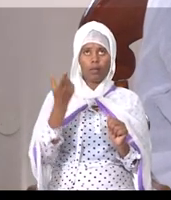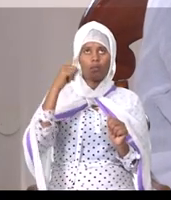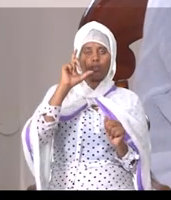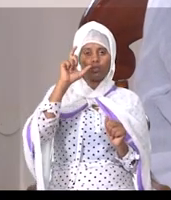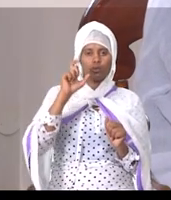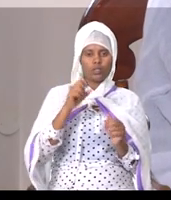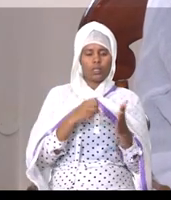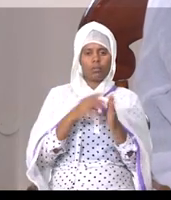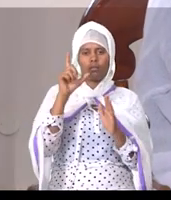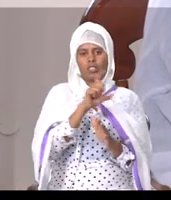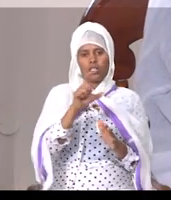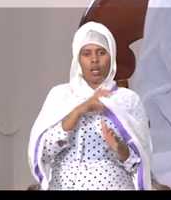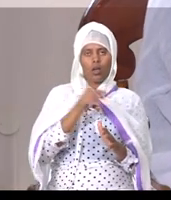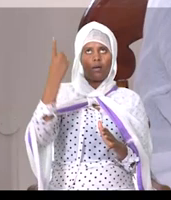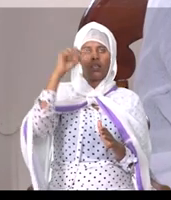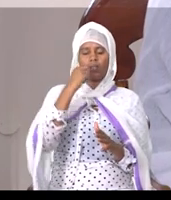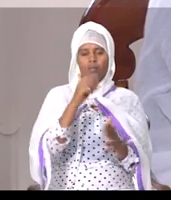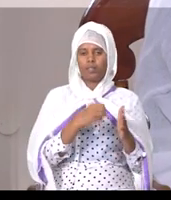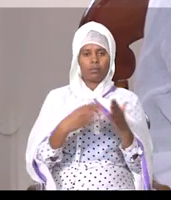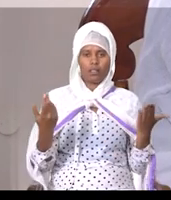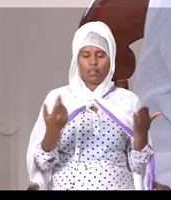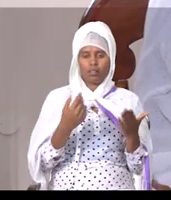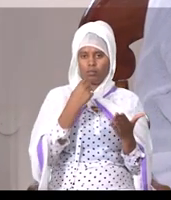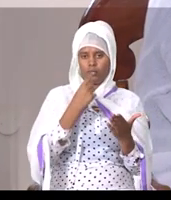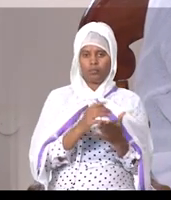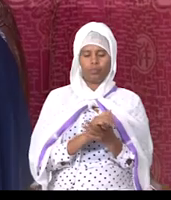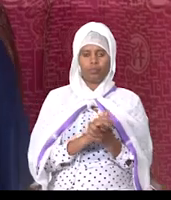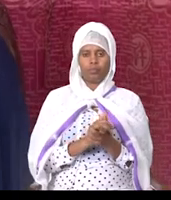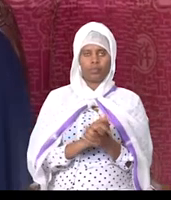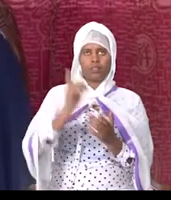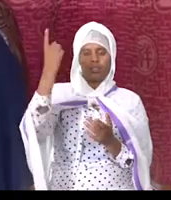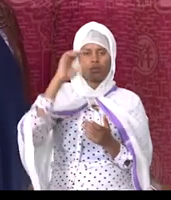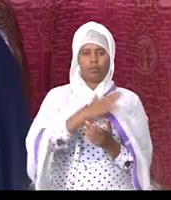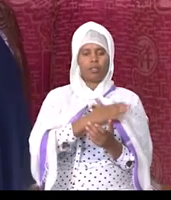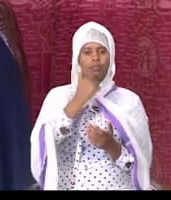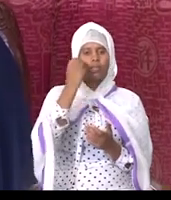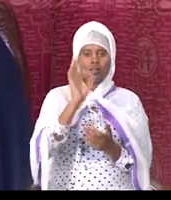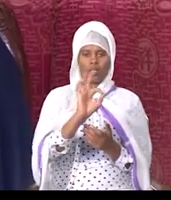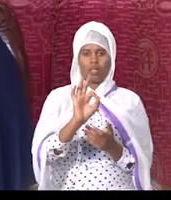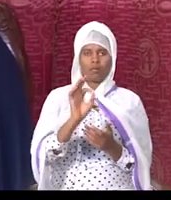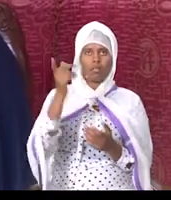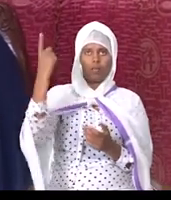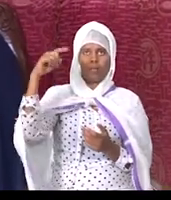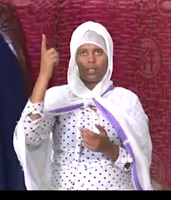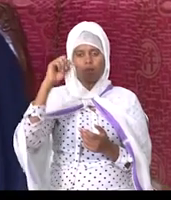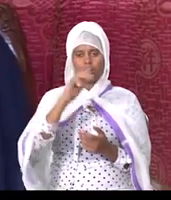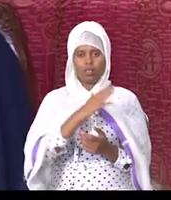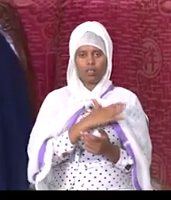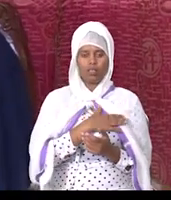الودي نمنتايو كوميلو املاحنا مدحنا يسوع كريستوس كريستوس املاحنا بعلت عربي